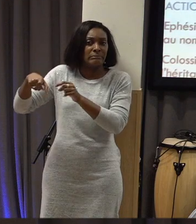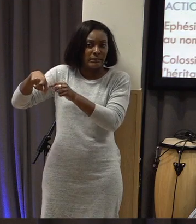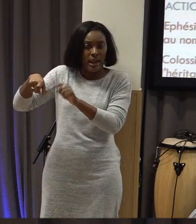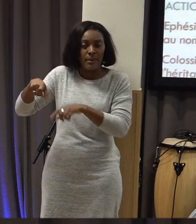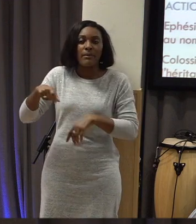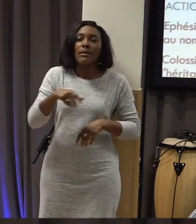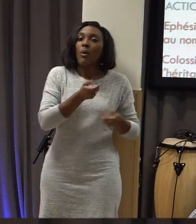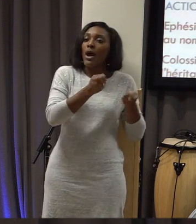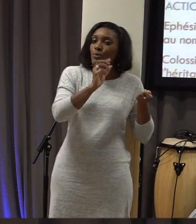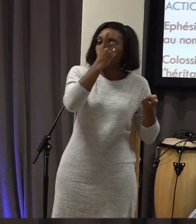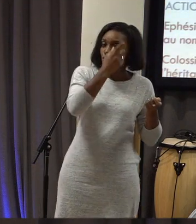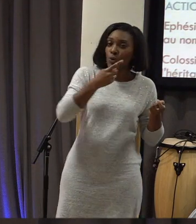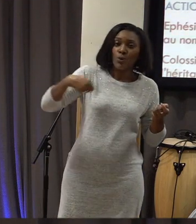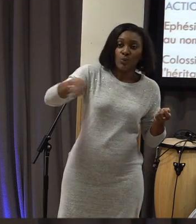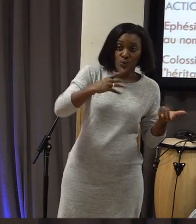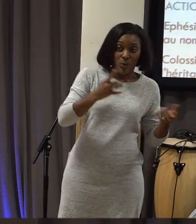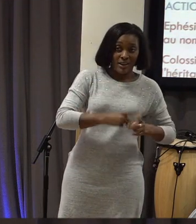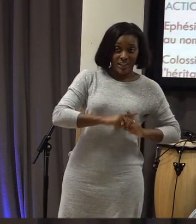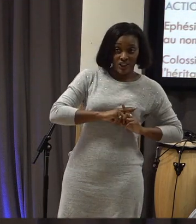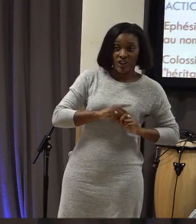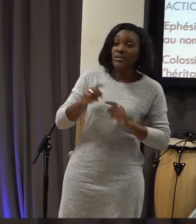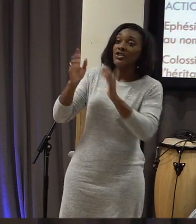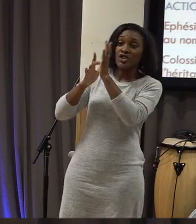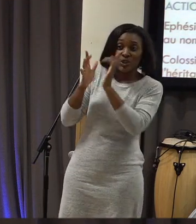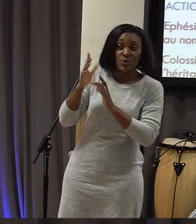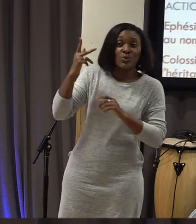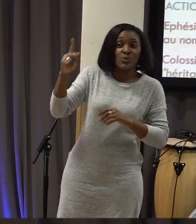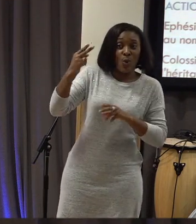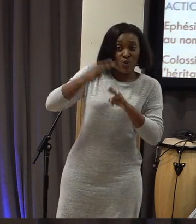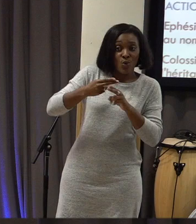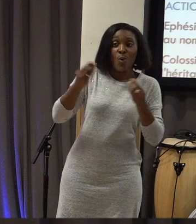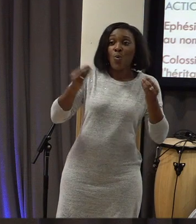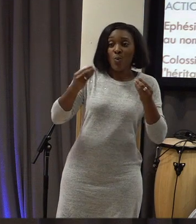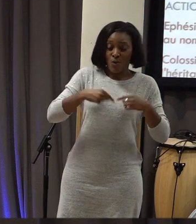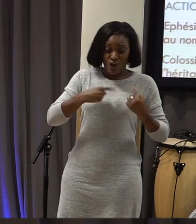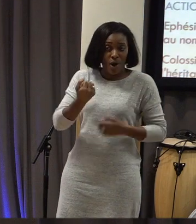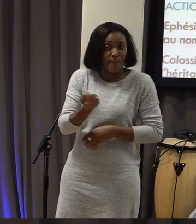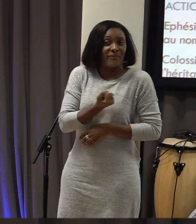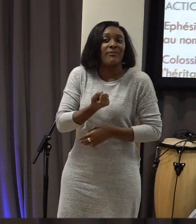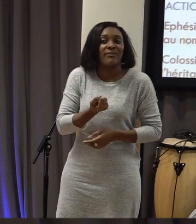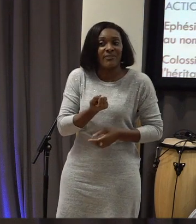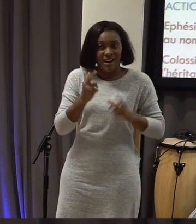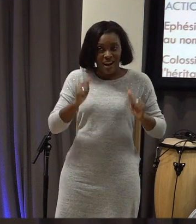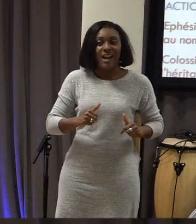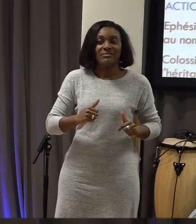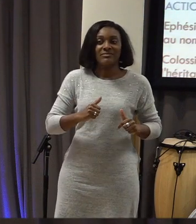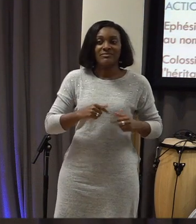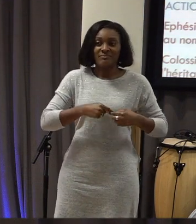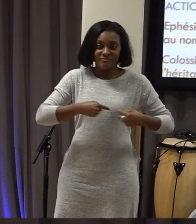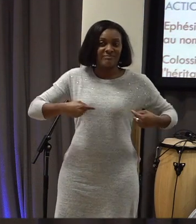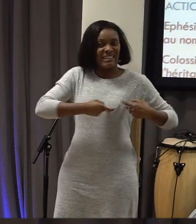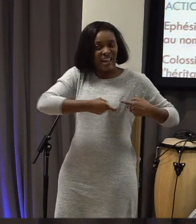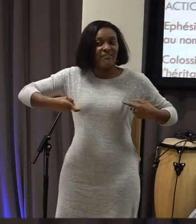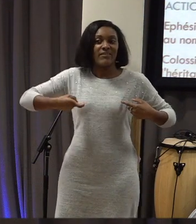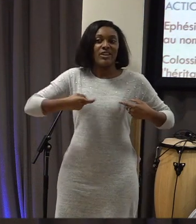ses lois et son nom sur nos cœurs. Il est dit dans l'Épître aux Hébreux, « Mais voici l'alliance